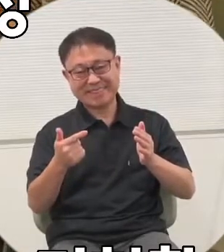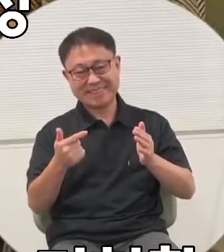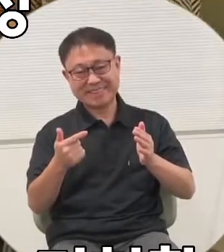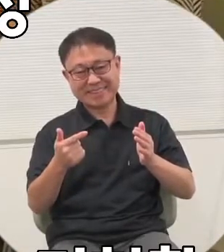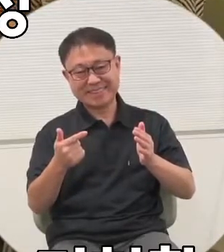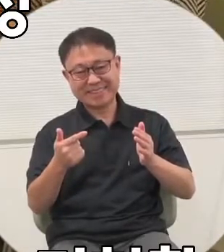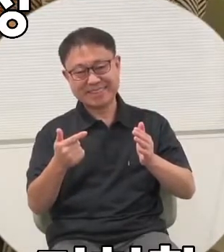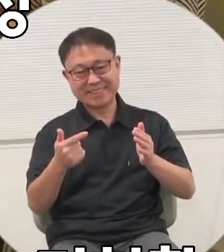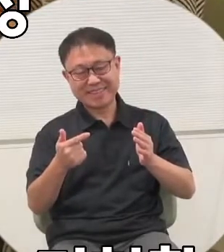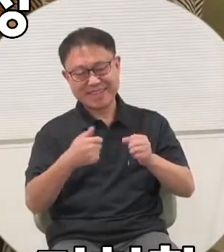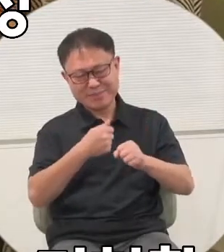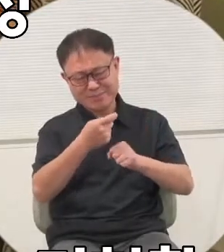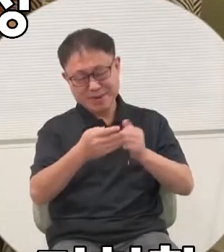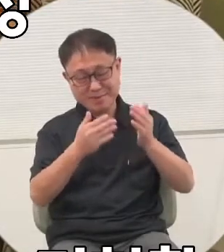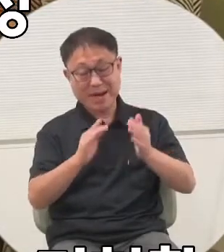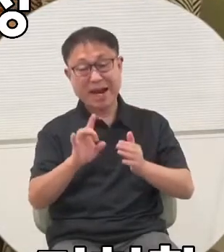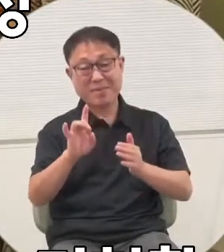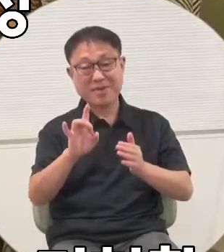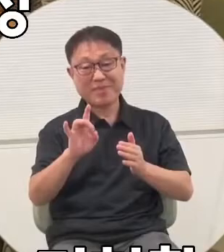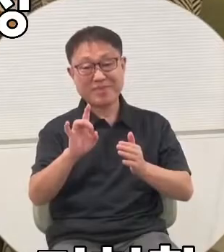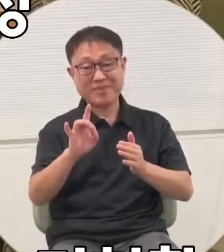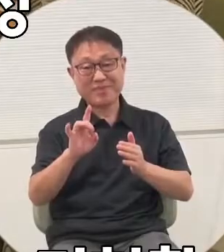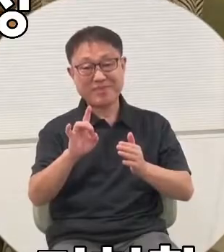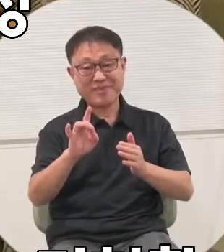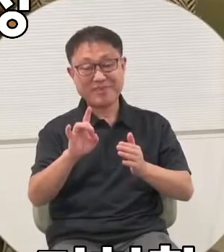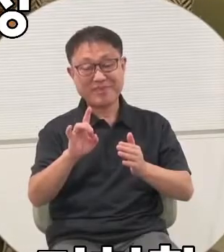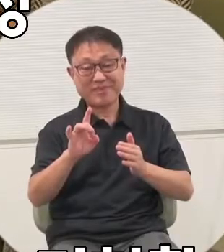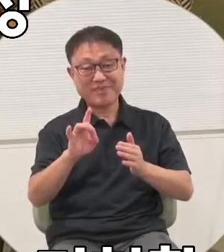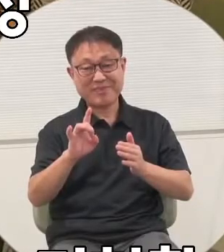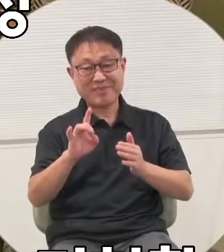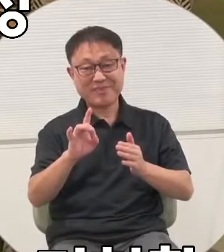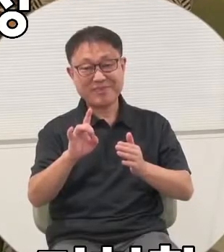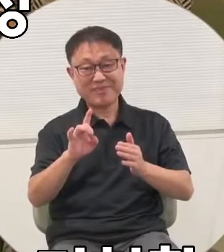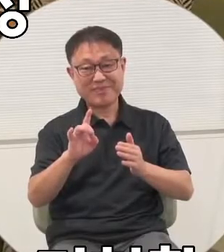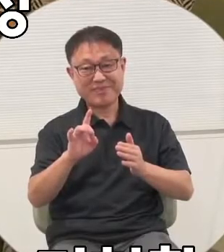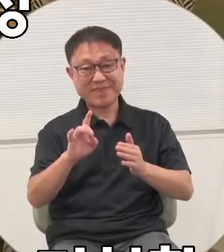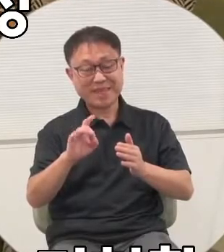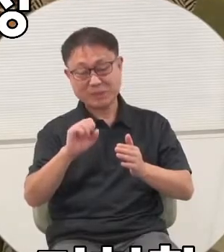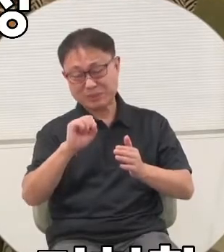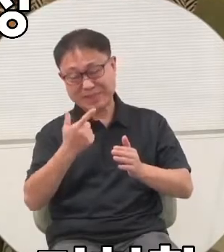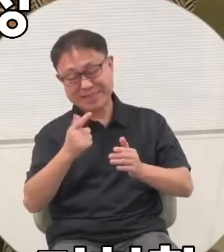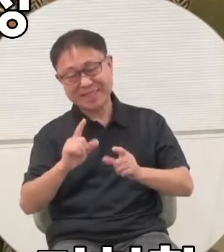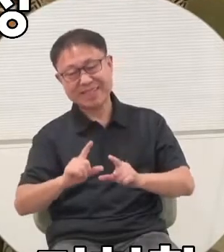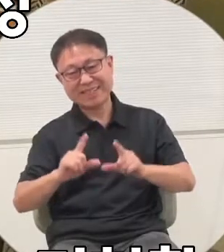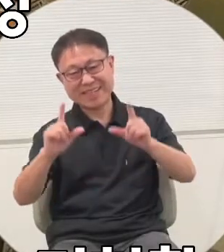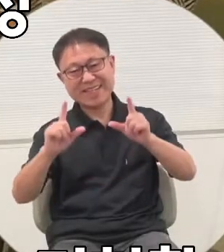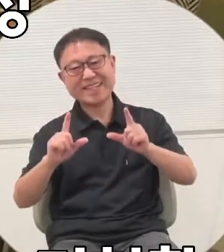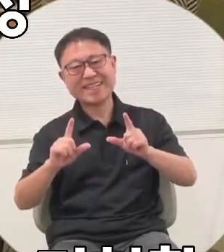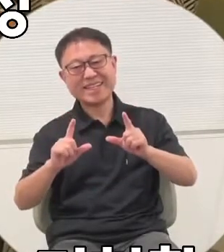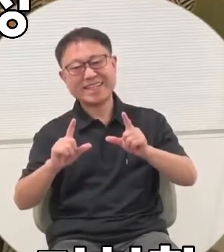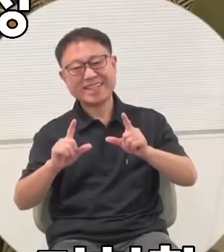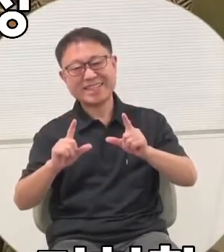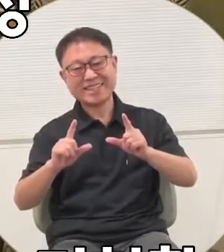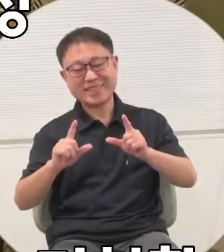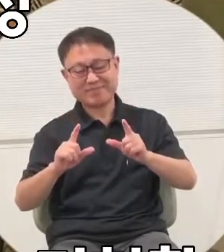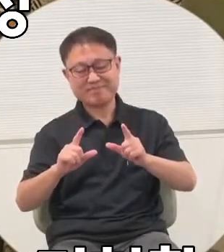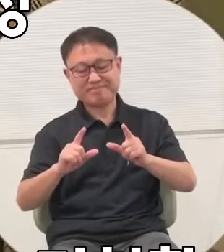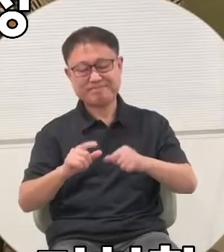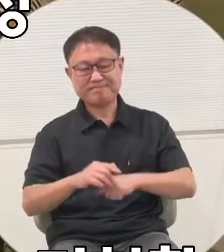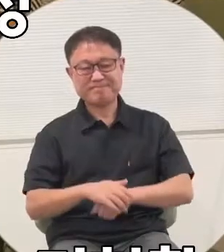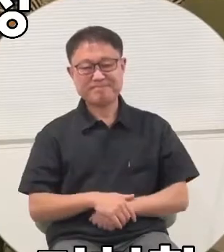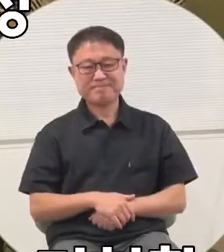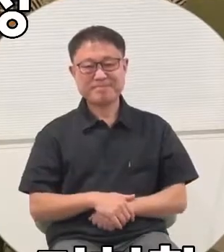정말 몇 년 만에 한 번 있을까 말까 크게 망한 날이었는데 그날이 바로 우리 서울